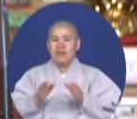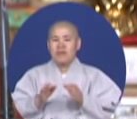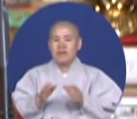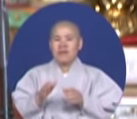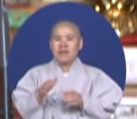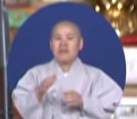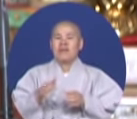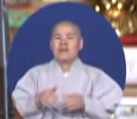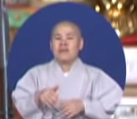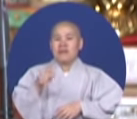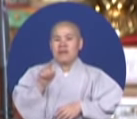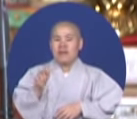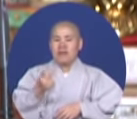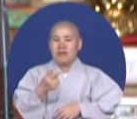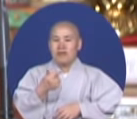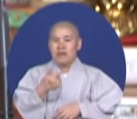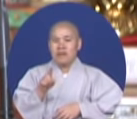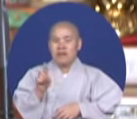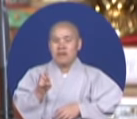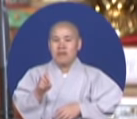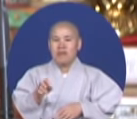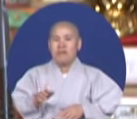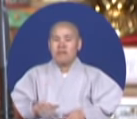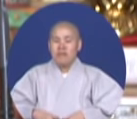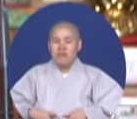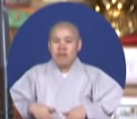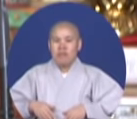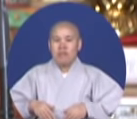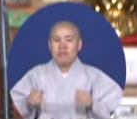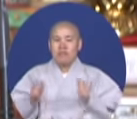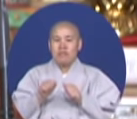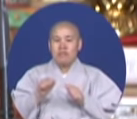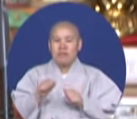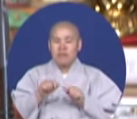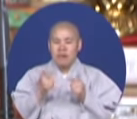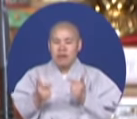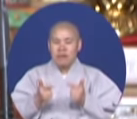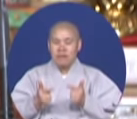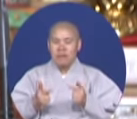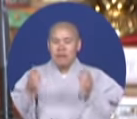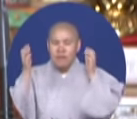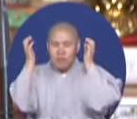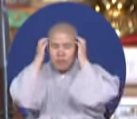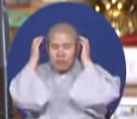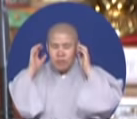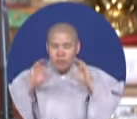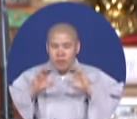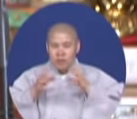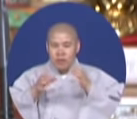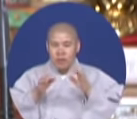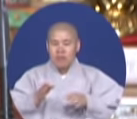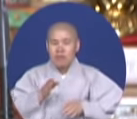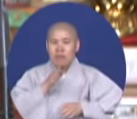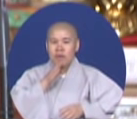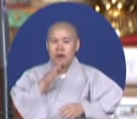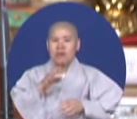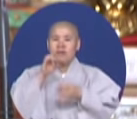뭐 강남으로 오고 그런 게 절대로 아니라 사바세계에서 바로 극락세계로 가는 거,